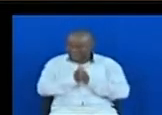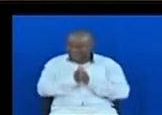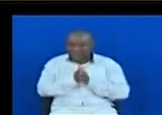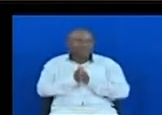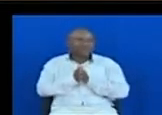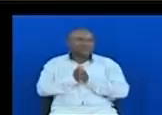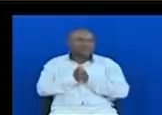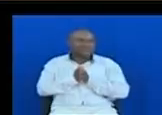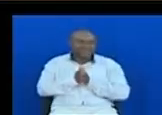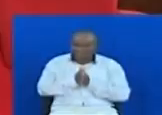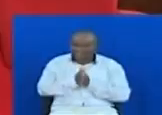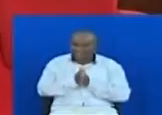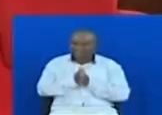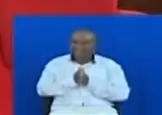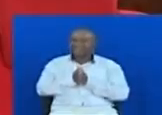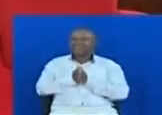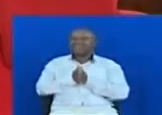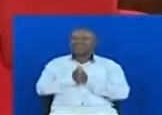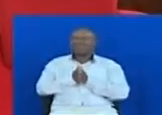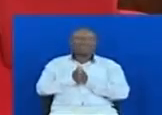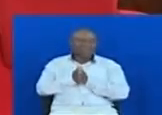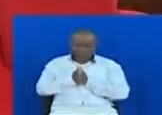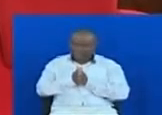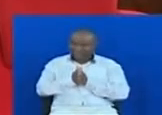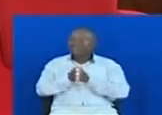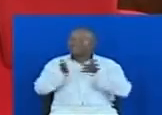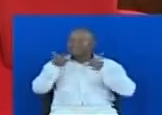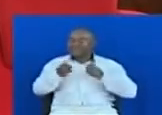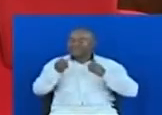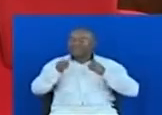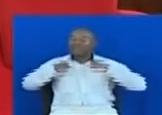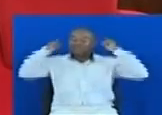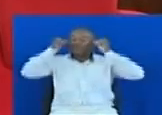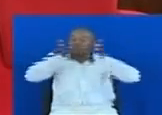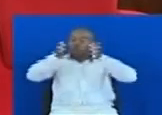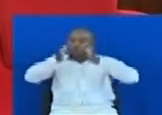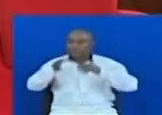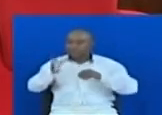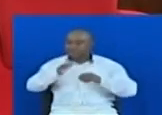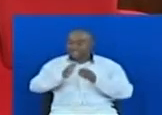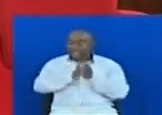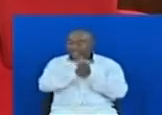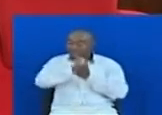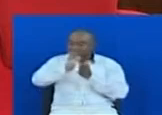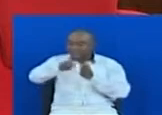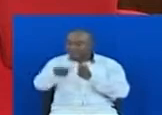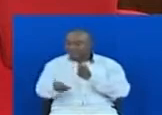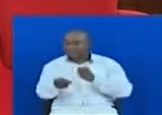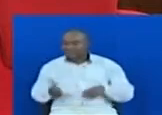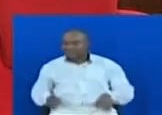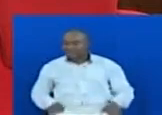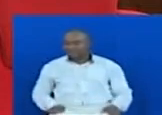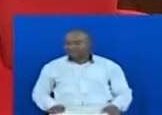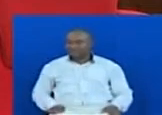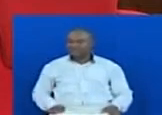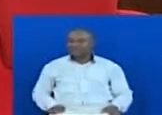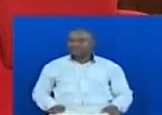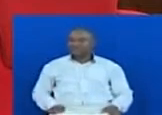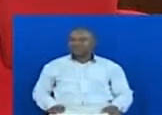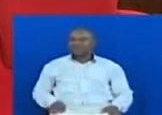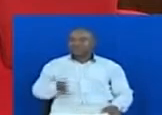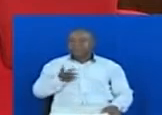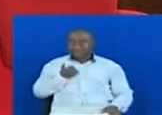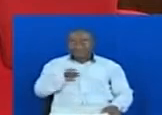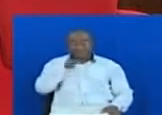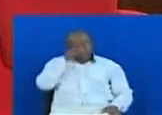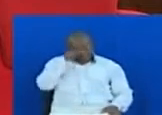taarifa imekuja kwenye kiti chako kwamba Mheshimiwa Mboye alikuwa amelewa, kwa hiyo ametereza. Wewe kama Mheshimiwa Spika ambaye muhimili wako